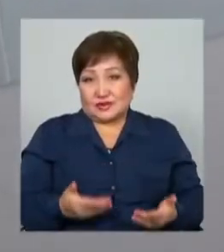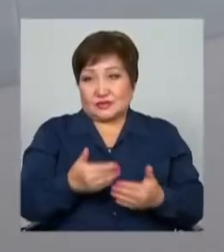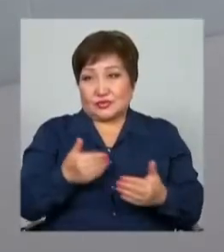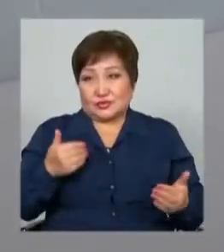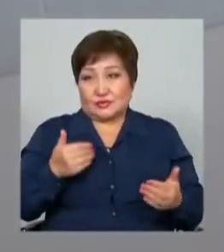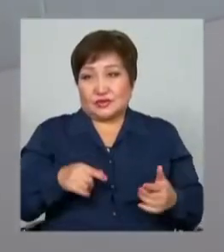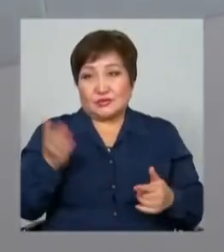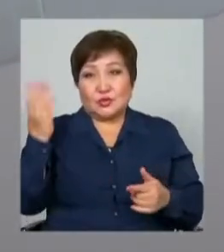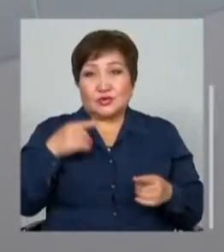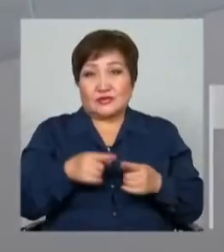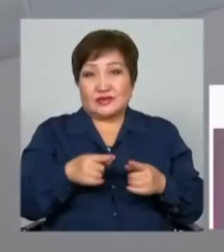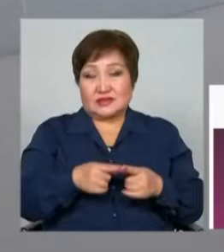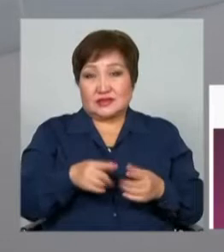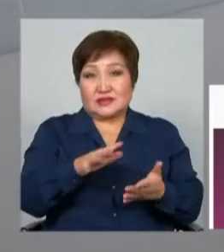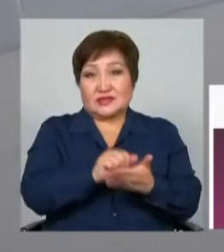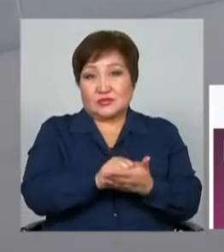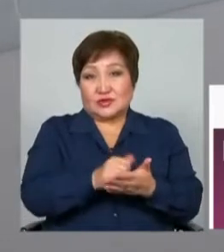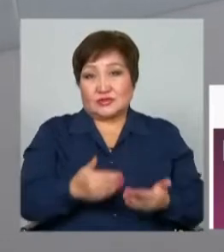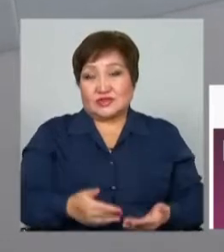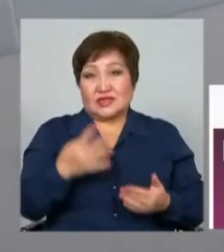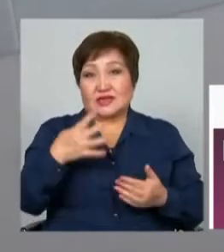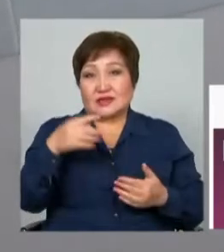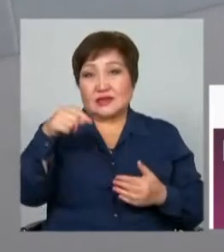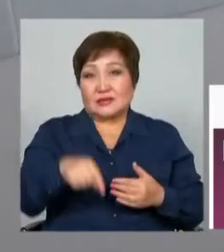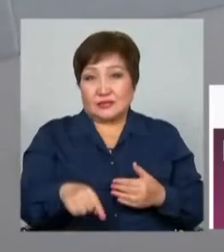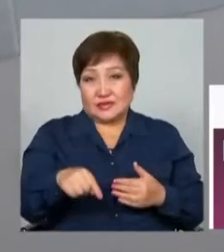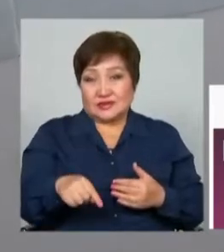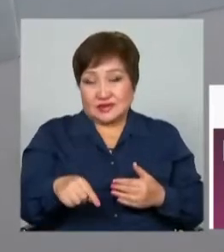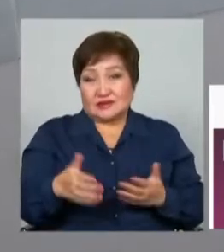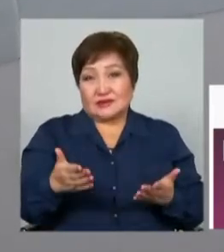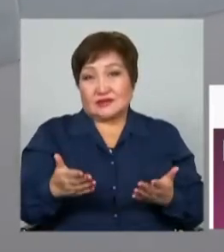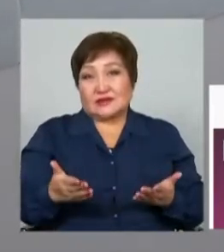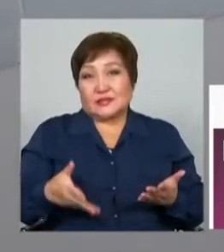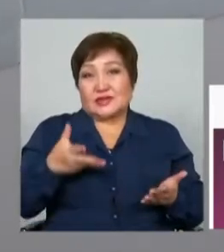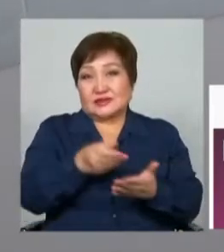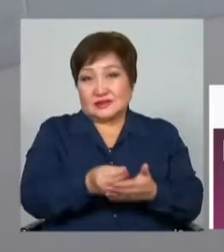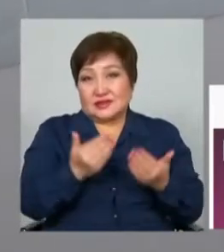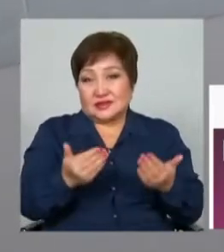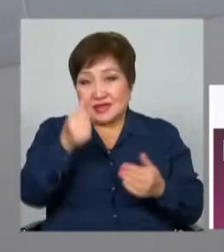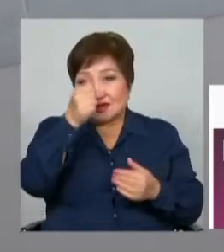тұратын жерде 40 мыңнан тұратынмын. Енді мына жерде айына 20 мыңнан екен.